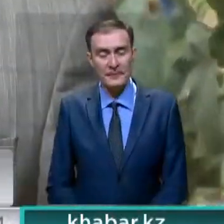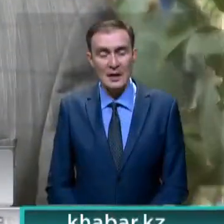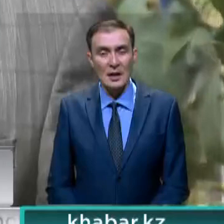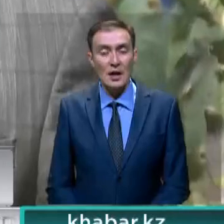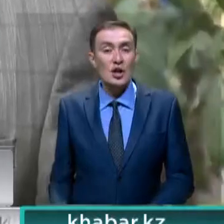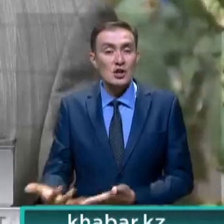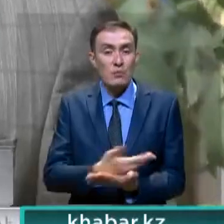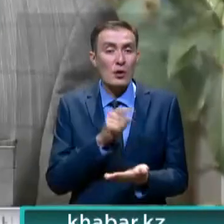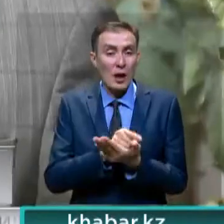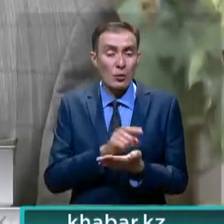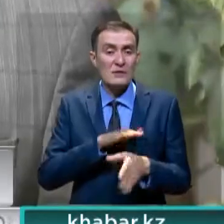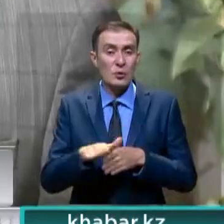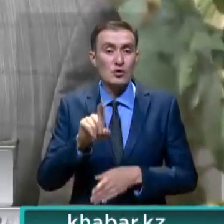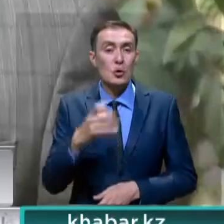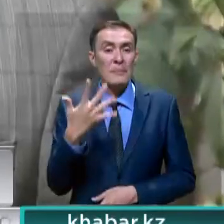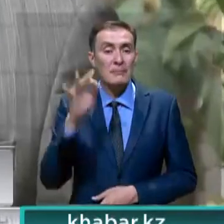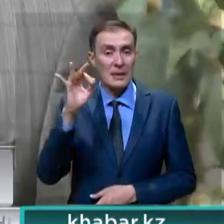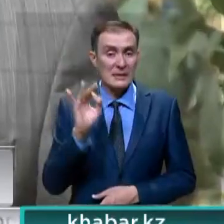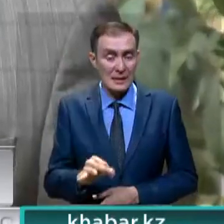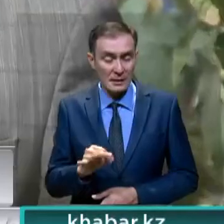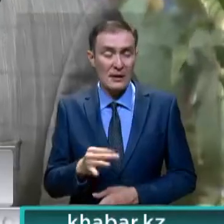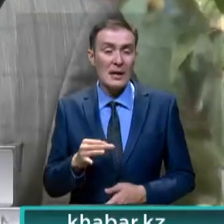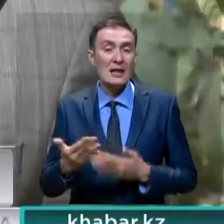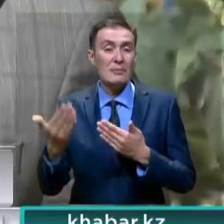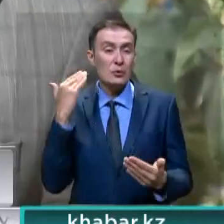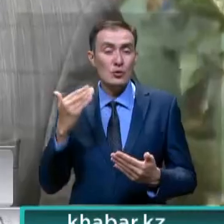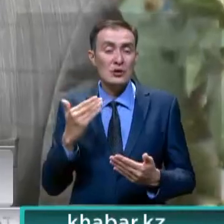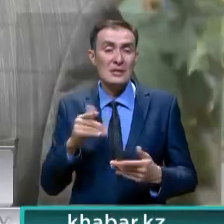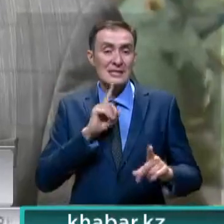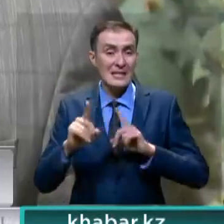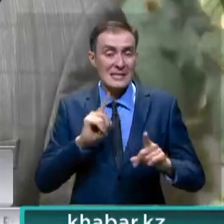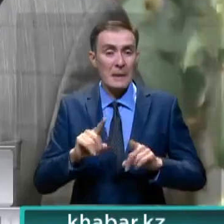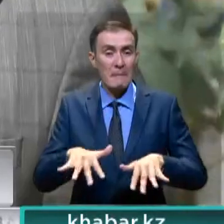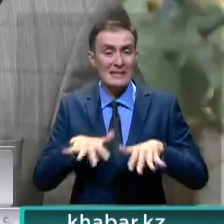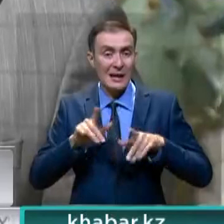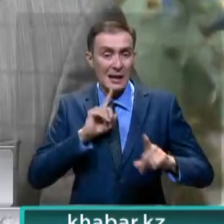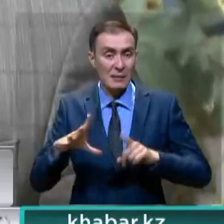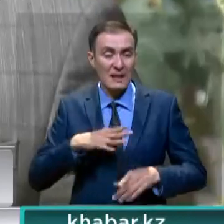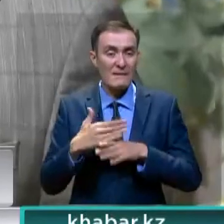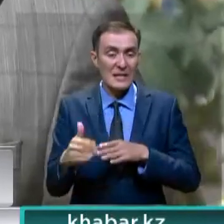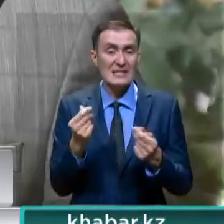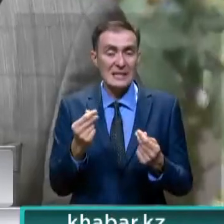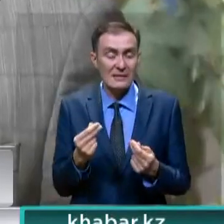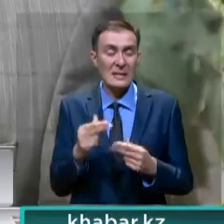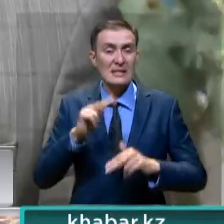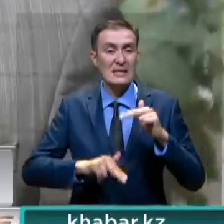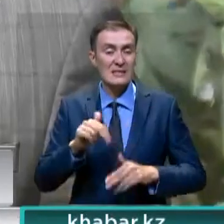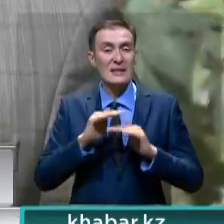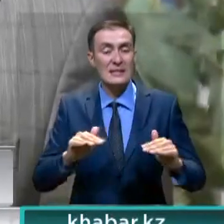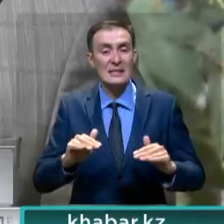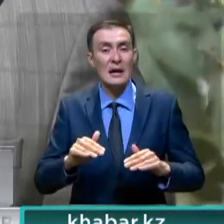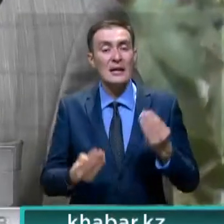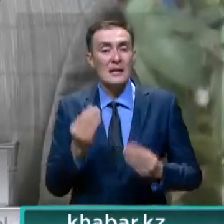Сбор налогов исполнен на 105%. На предыдущей сессии Маслихата было решено выделить средства на строительство